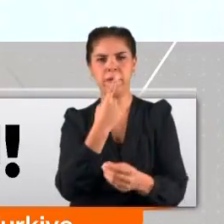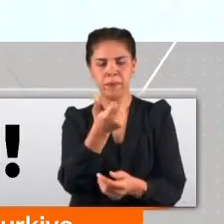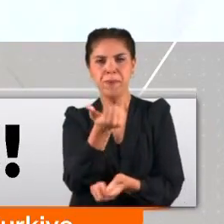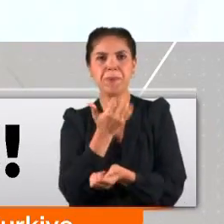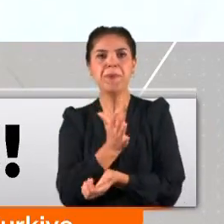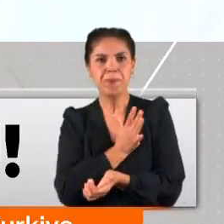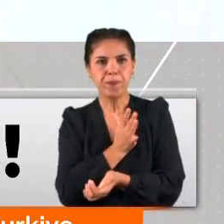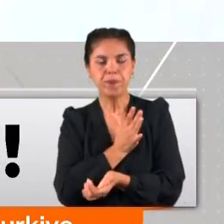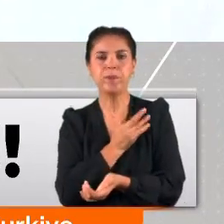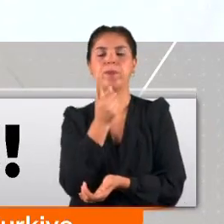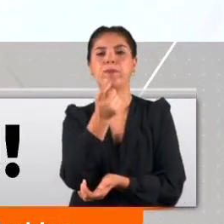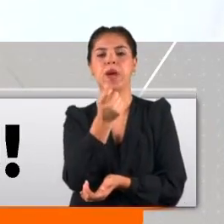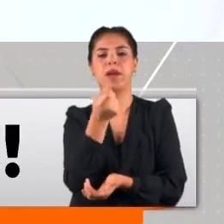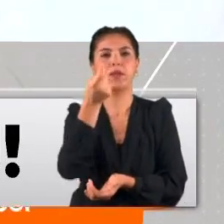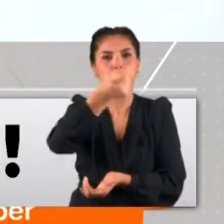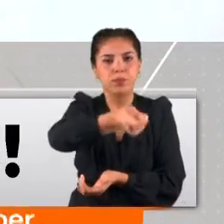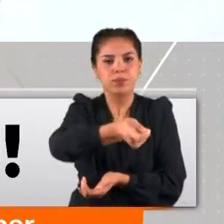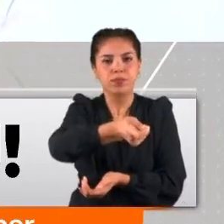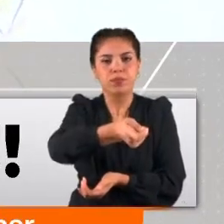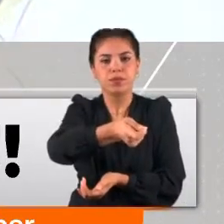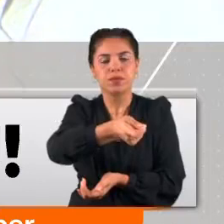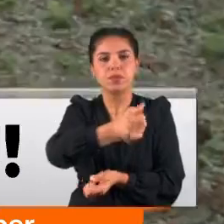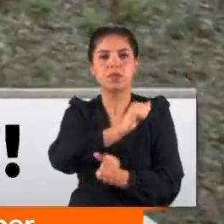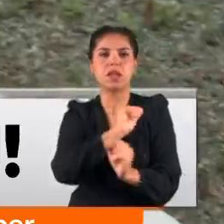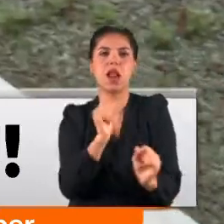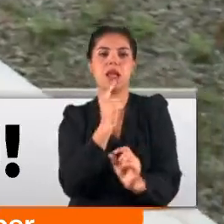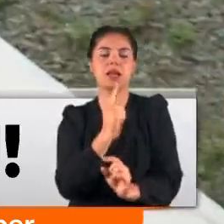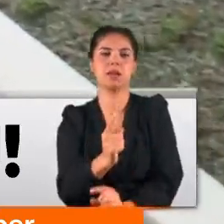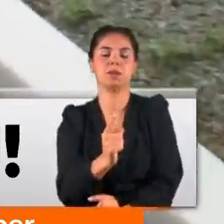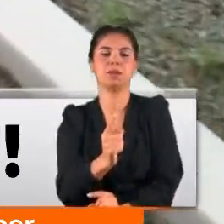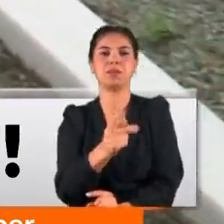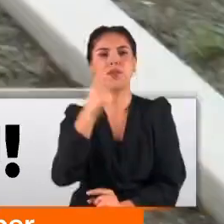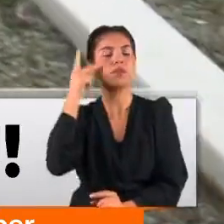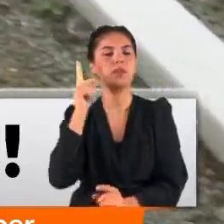alıyorlarsa verdiği paraya üzerine bir bardak su içecek